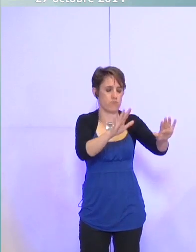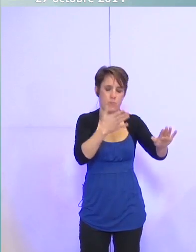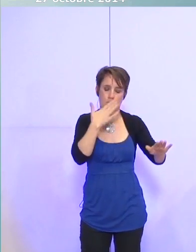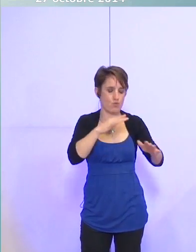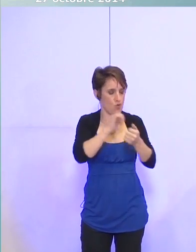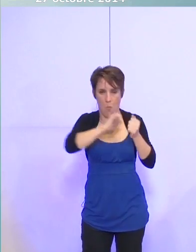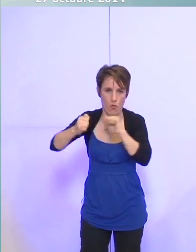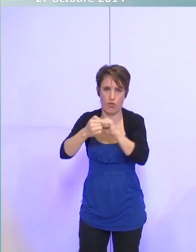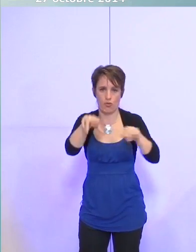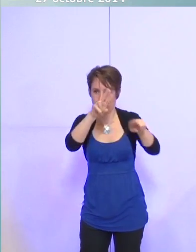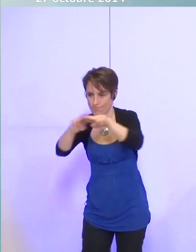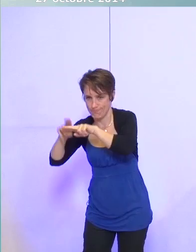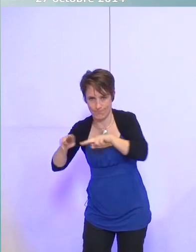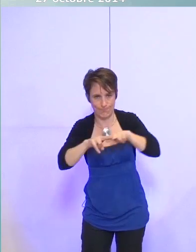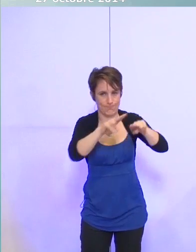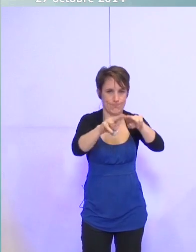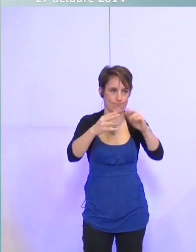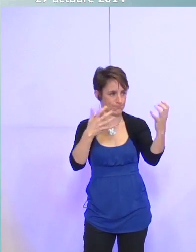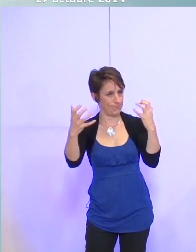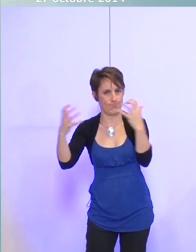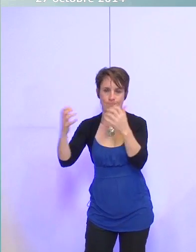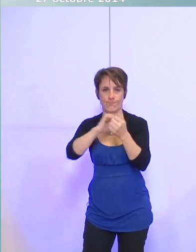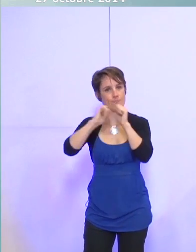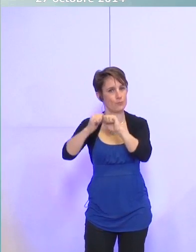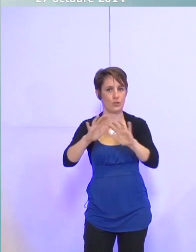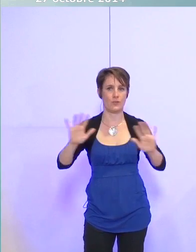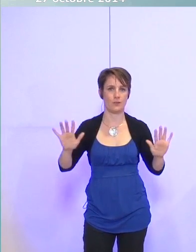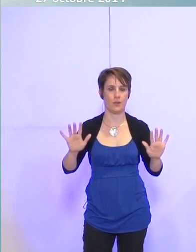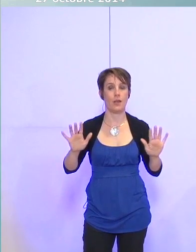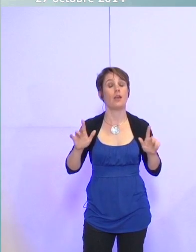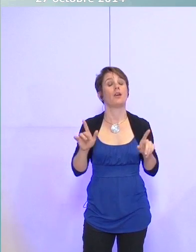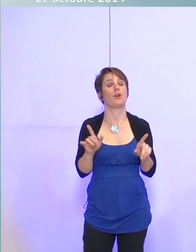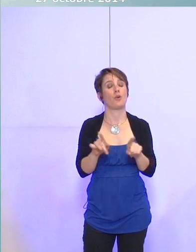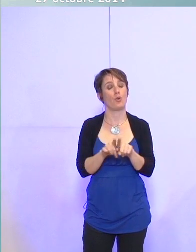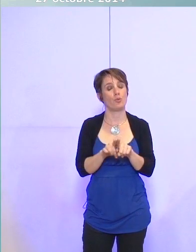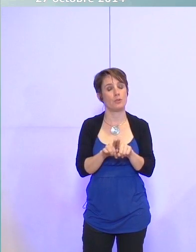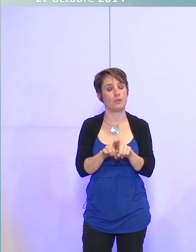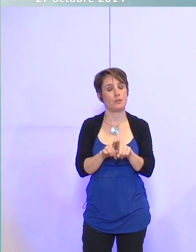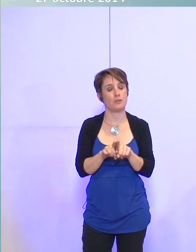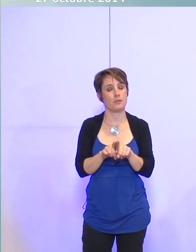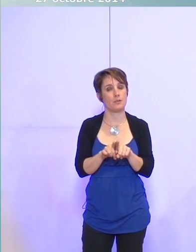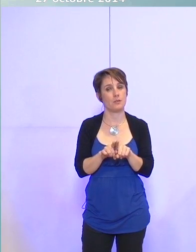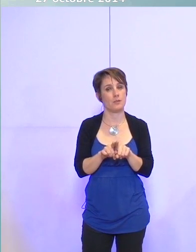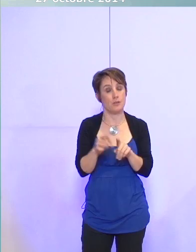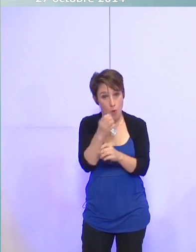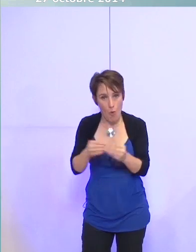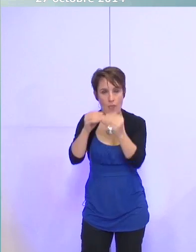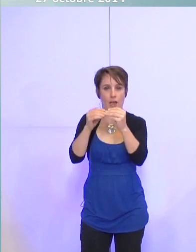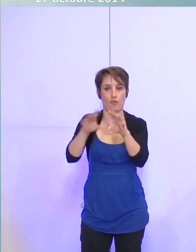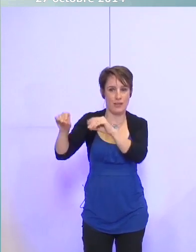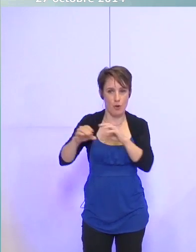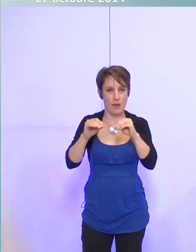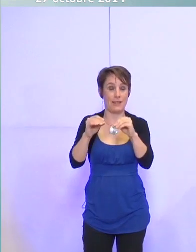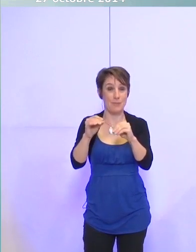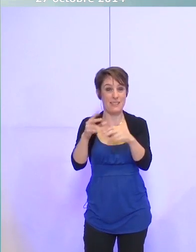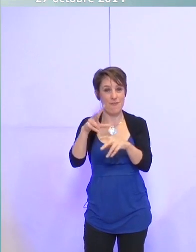aménagements l'aménagement paysager, et surtout rajouté des espaces végétalisés, notamment devant les maisons de